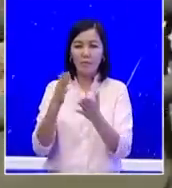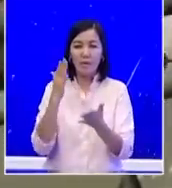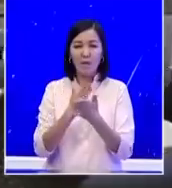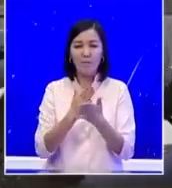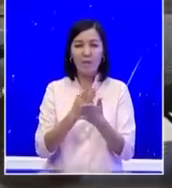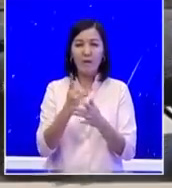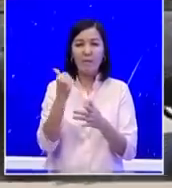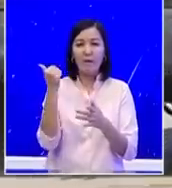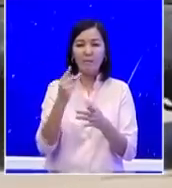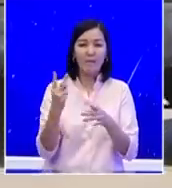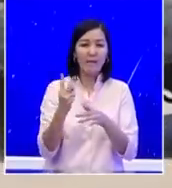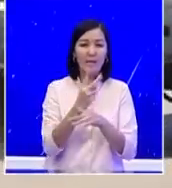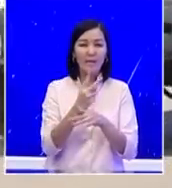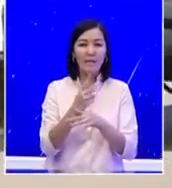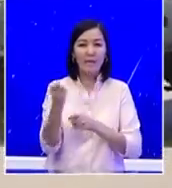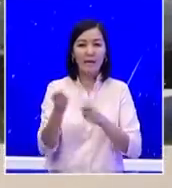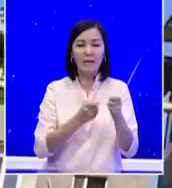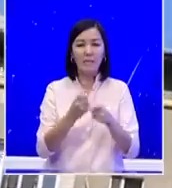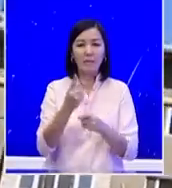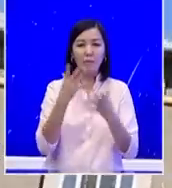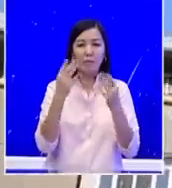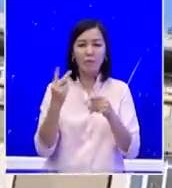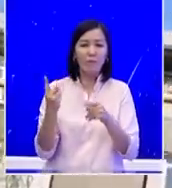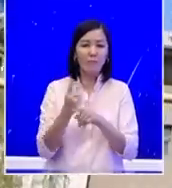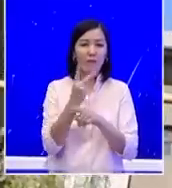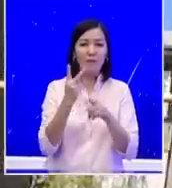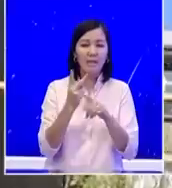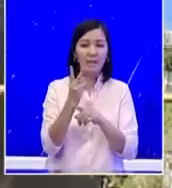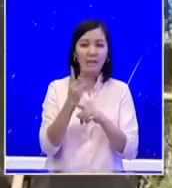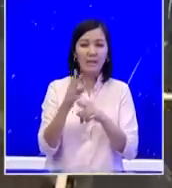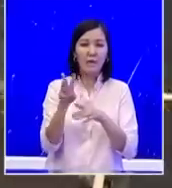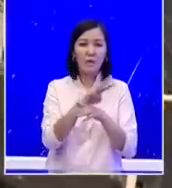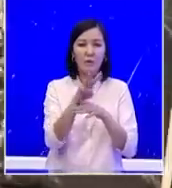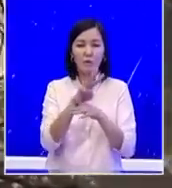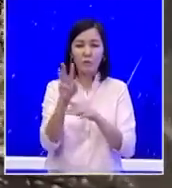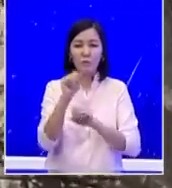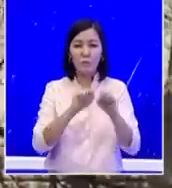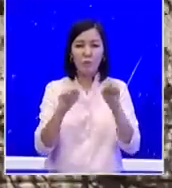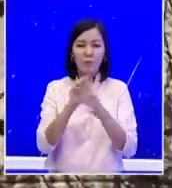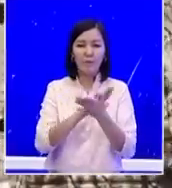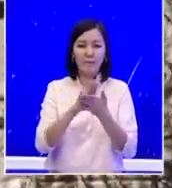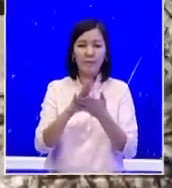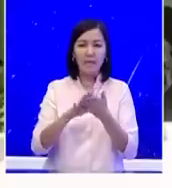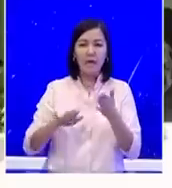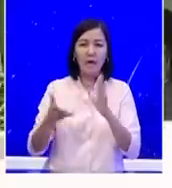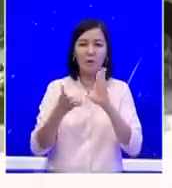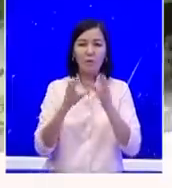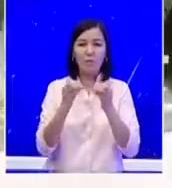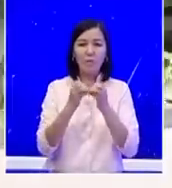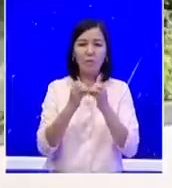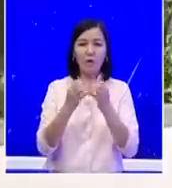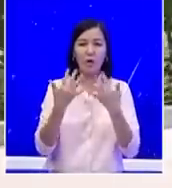Жауынгерлер аптасына 2 рет, ал әкімдік өкілдері күніне 2 мәрте аумақты зарарсыздандырады. Жалпы аудан бойынша 10 ауылдық